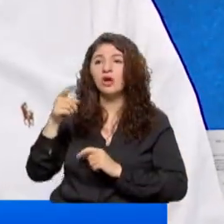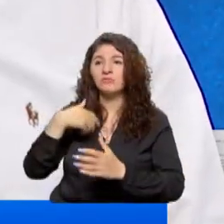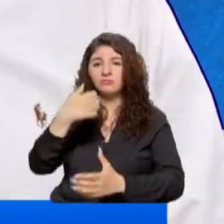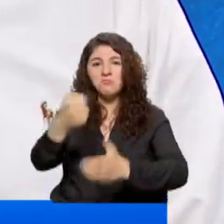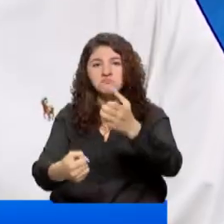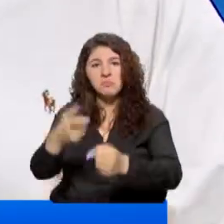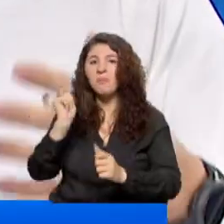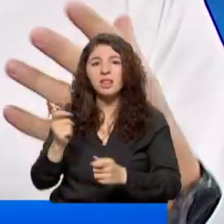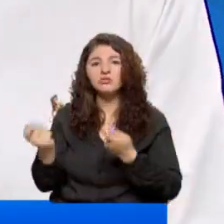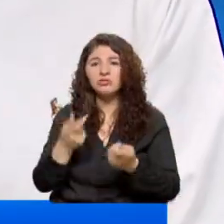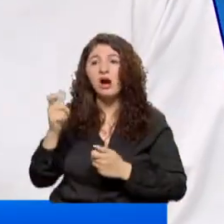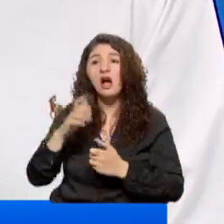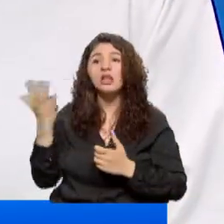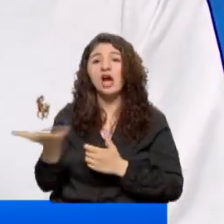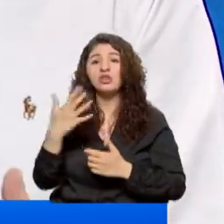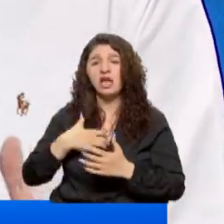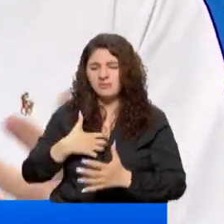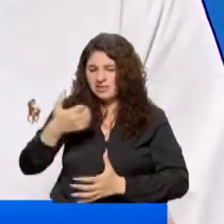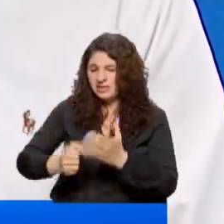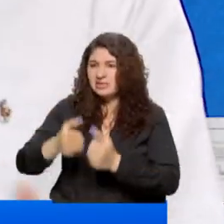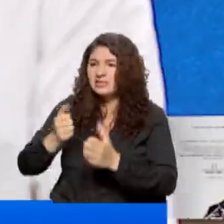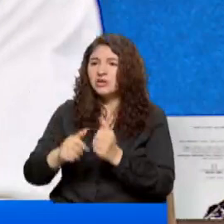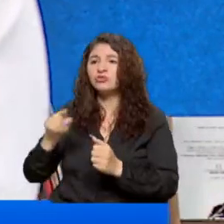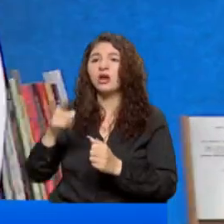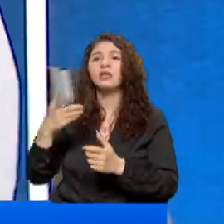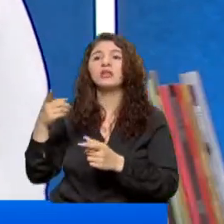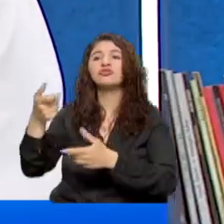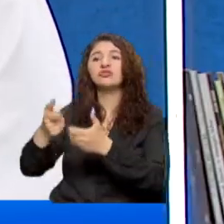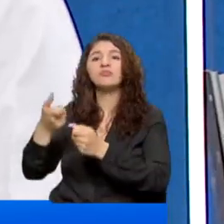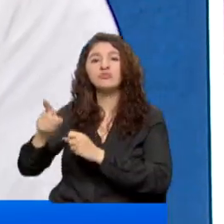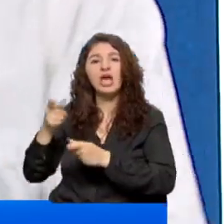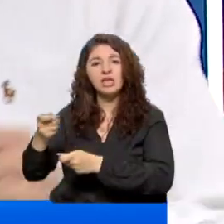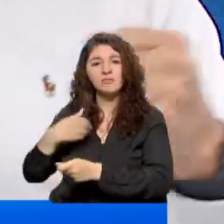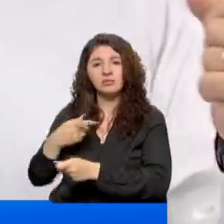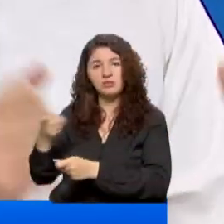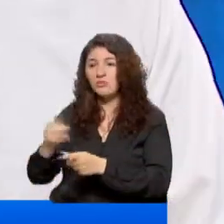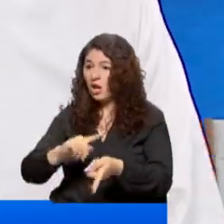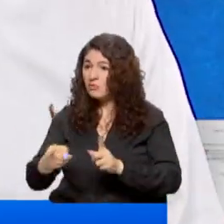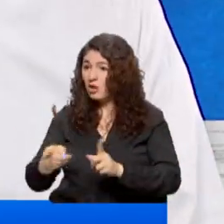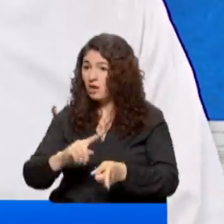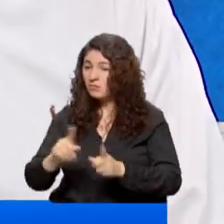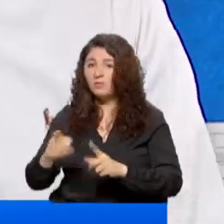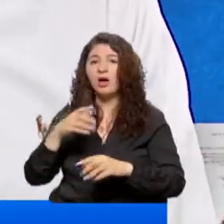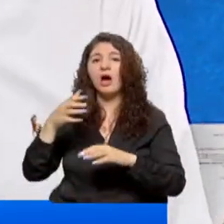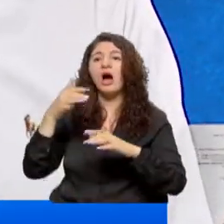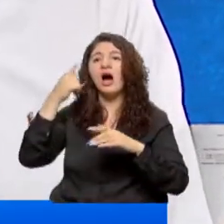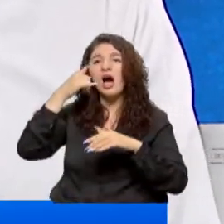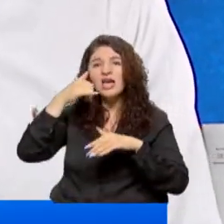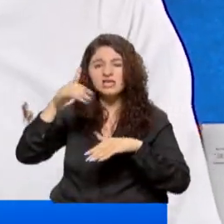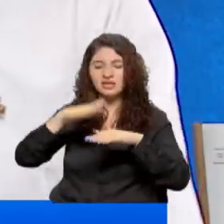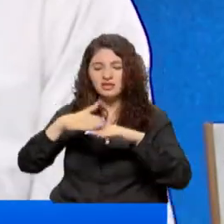mahallede çalıştım yani aylarca kendim Sami yaptım bugün ama savcıların eğitimini Ben veriyorum Hayat hayvan tırnağı